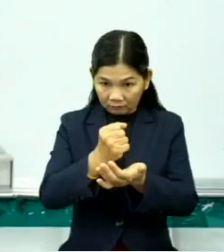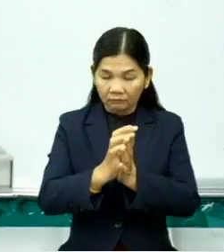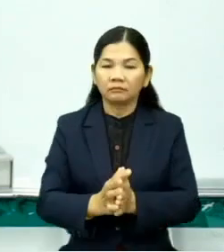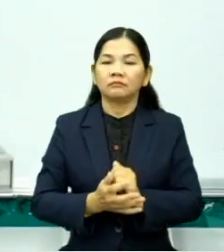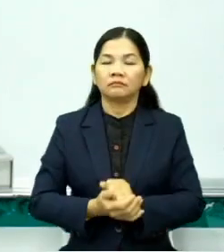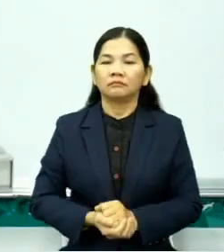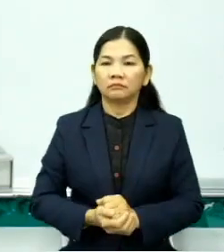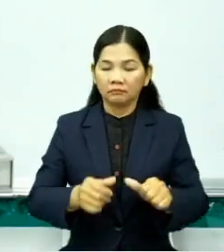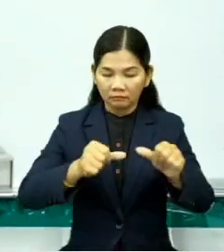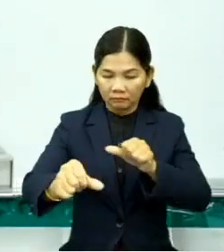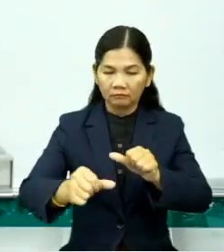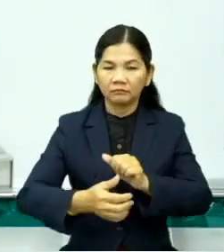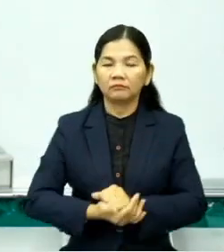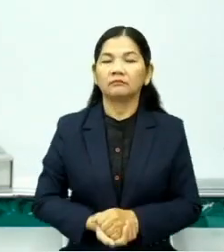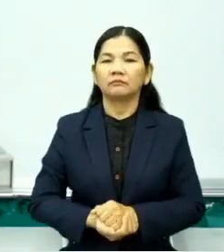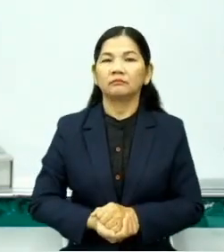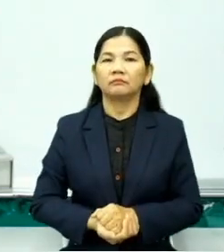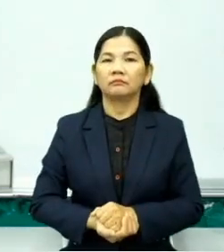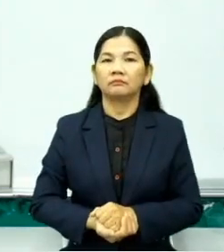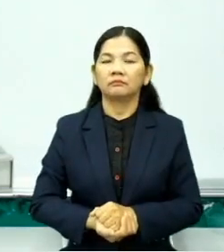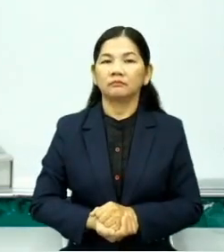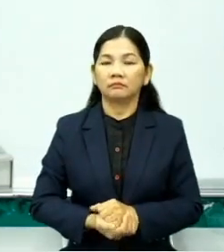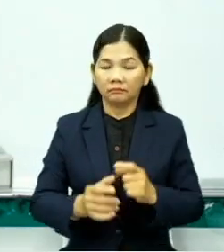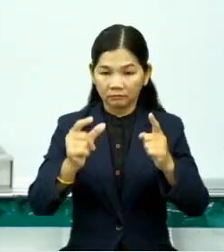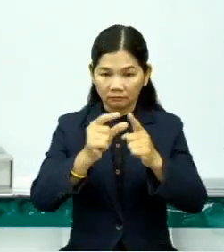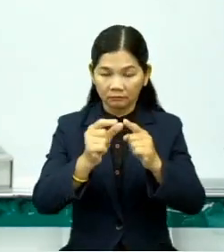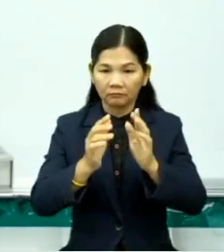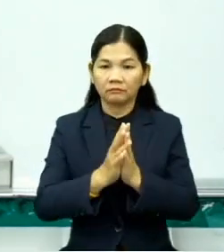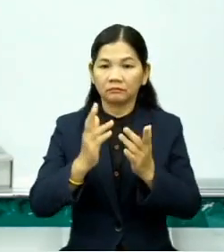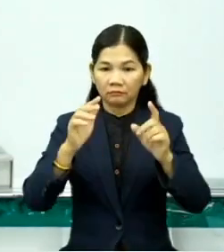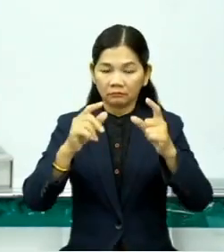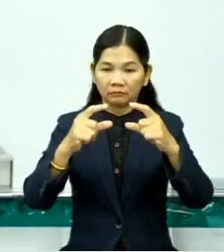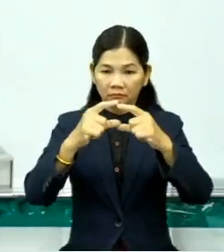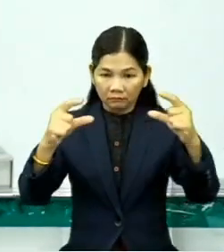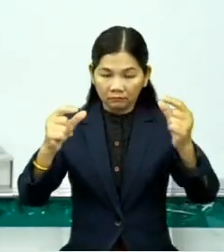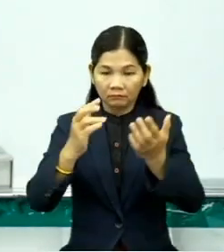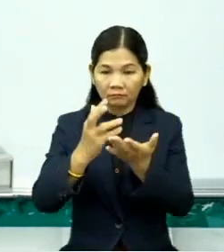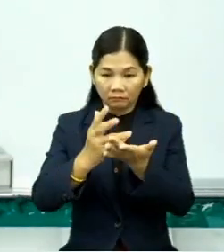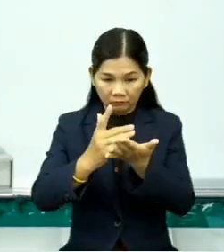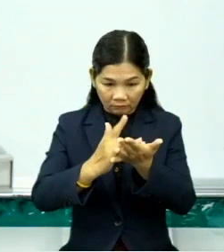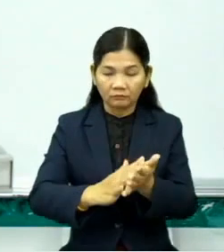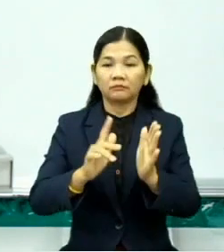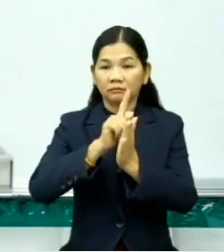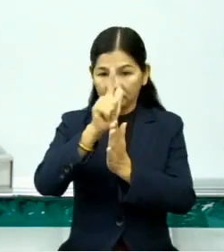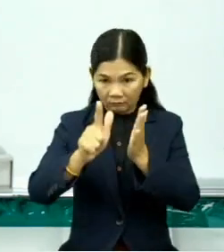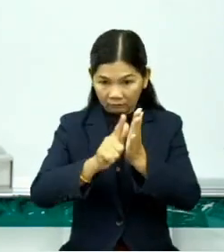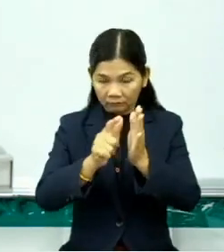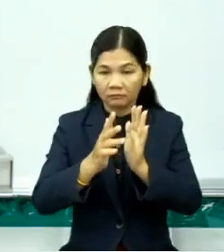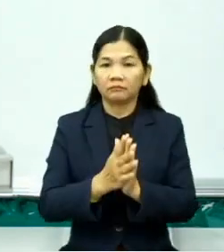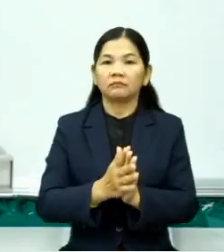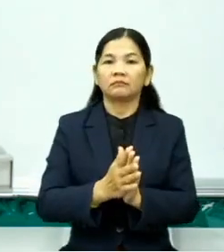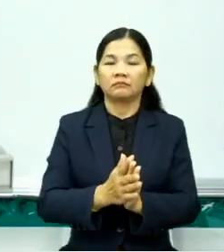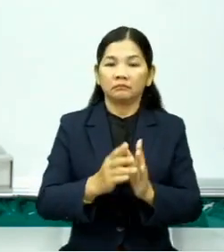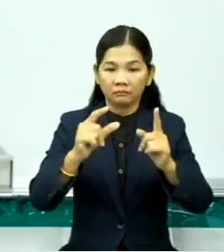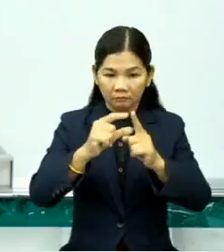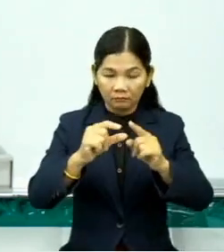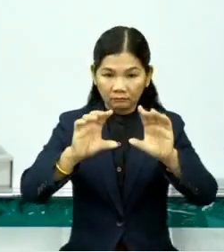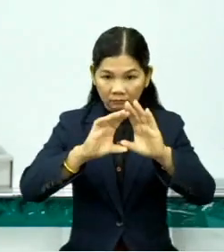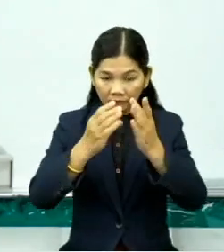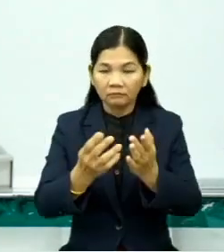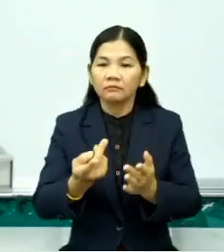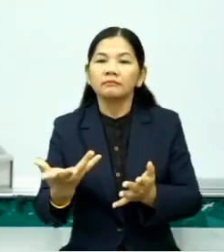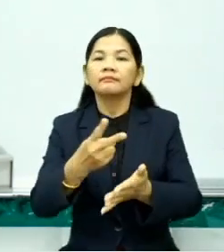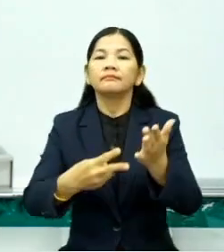ស្ដាប់សំណួរបន្តទៀតណាកូនណាចាតើពាក្យអត្តសញ្ញាជាតិចាថ្នាក់ពាក្យជាអ្វីហើយមានន័យដូចម្ដេ